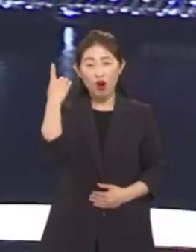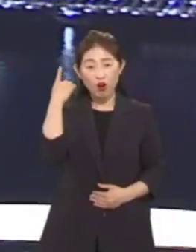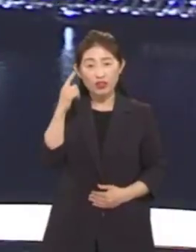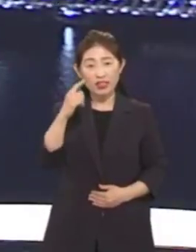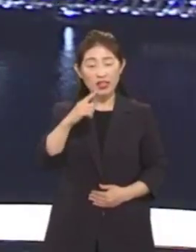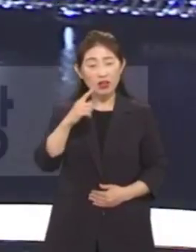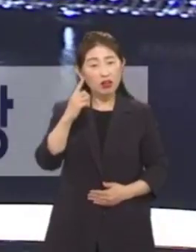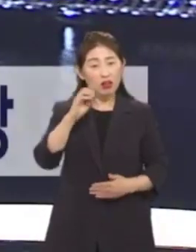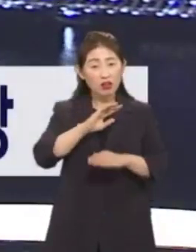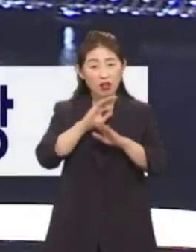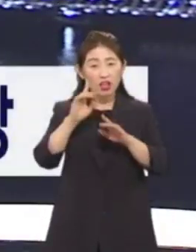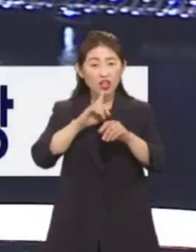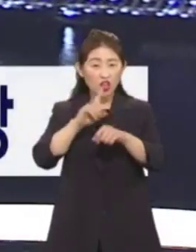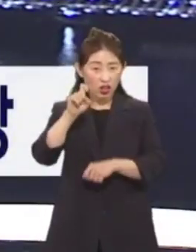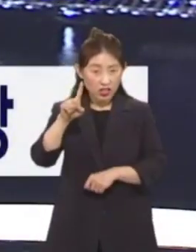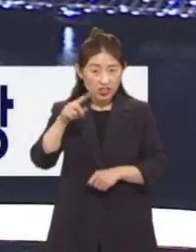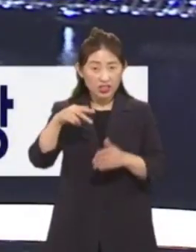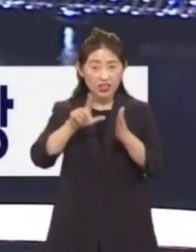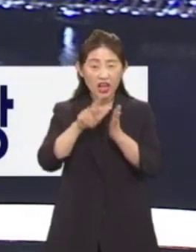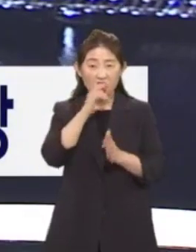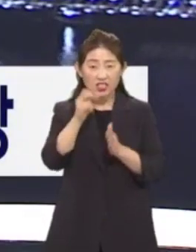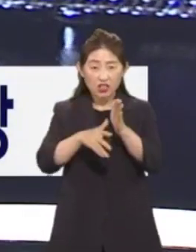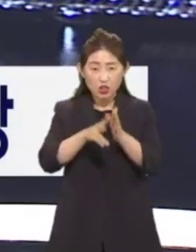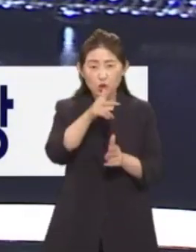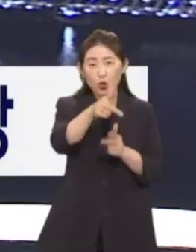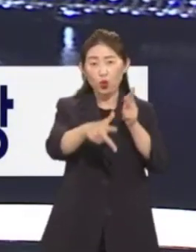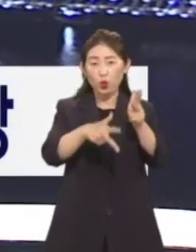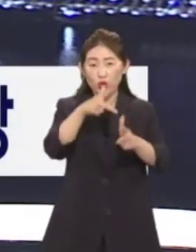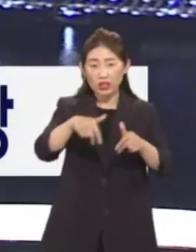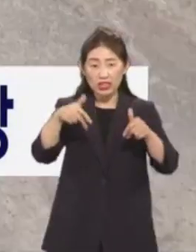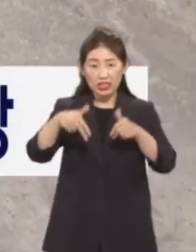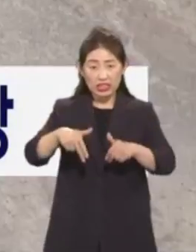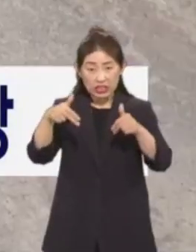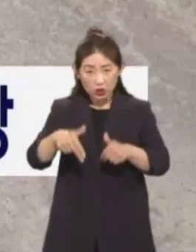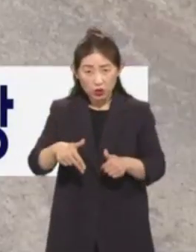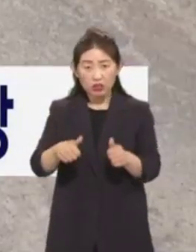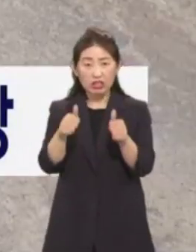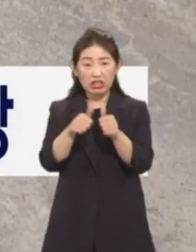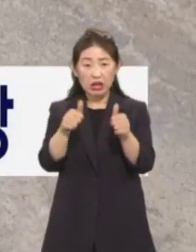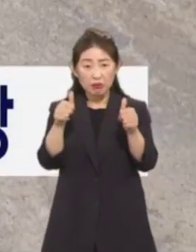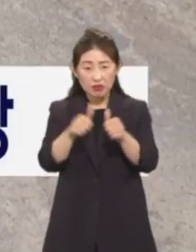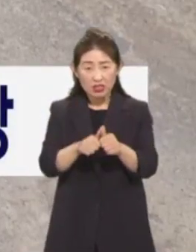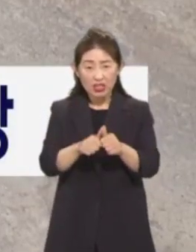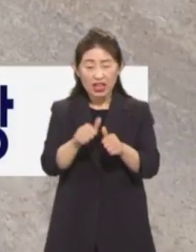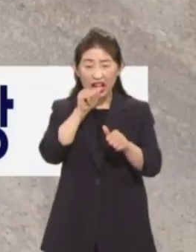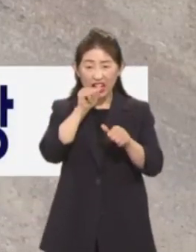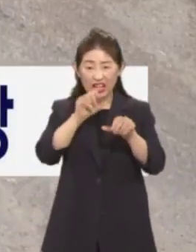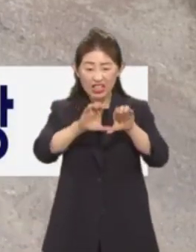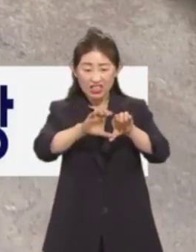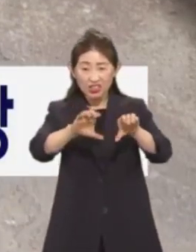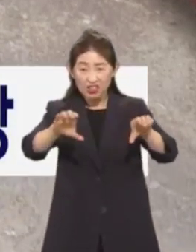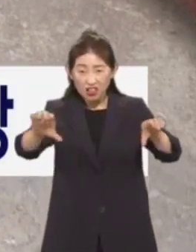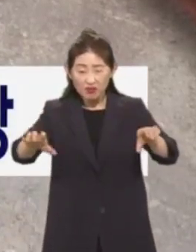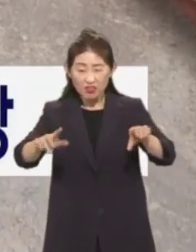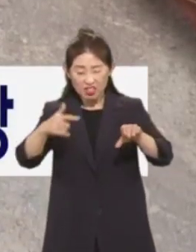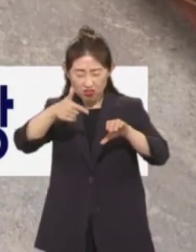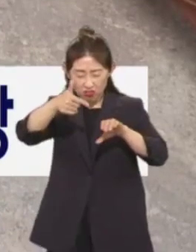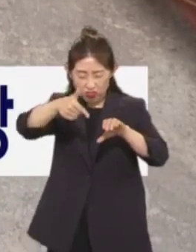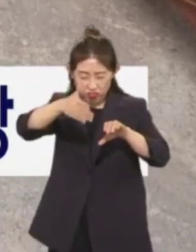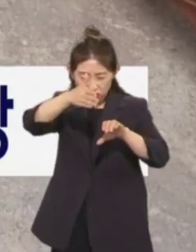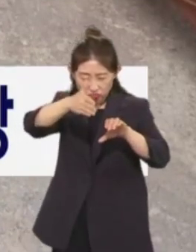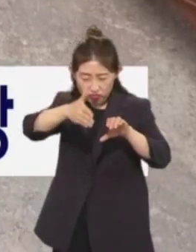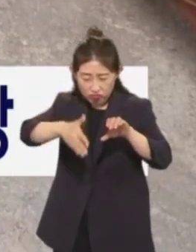어제 오전 11시쯤 아산시 영인면의 한 공장에서 직원 56살 남성 A씨가 폐 드럼통 절단 작업을